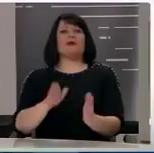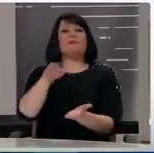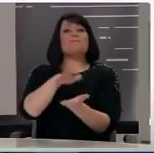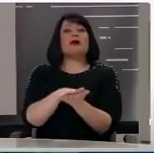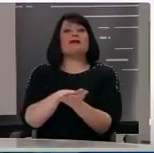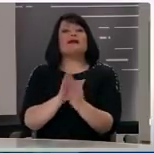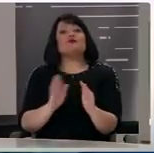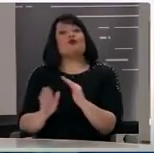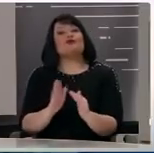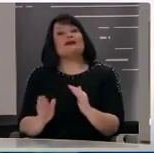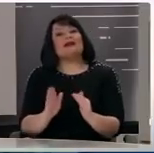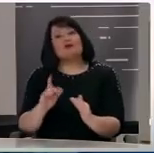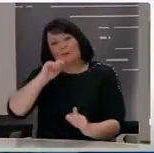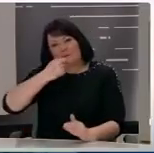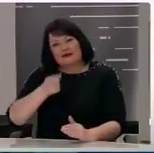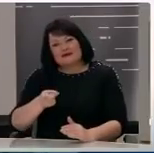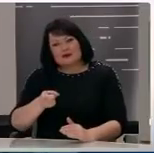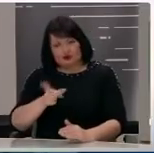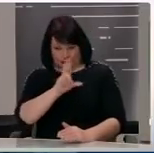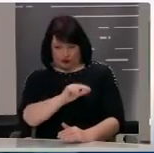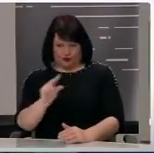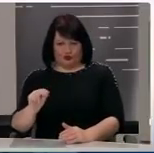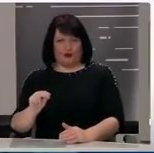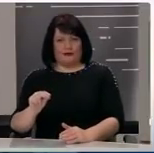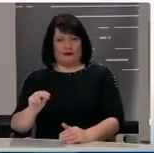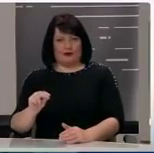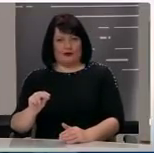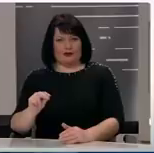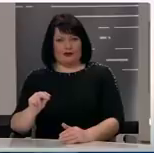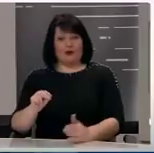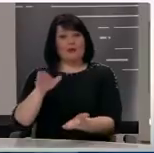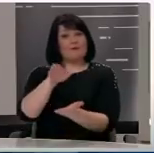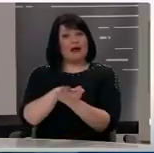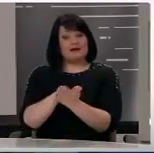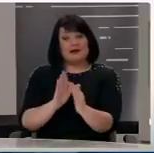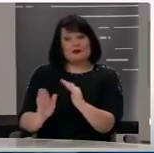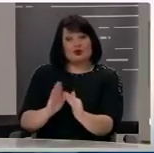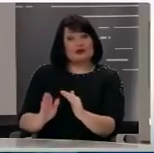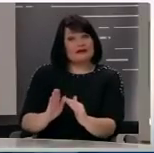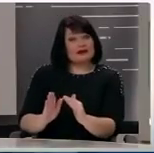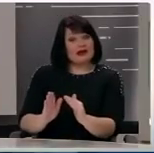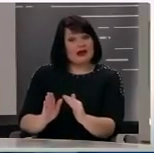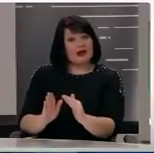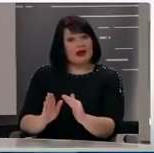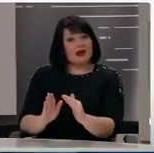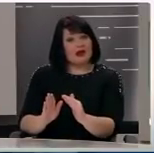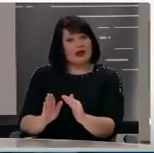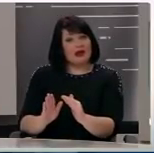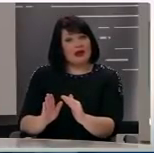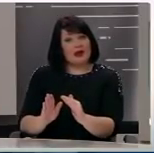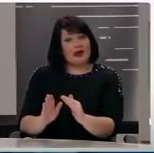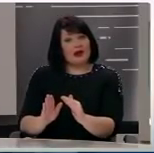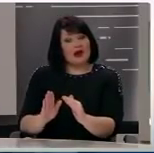προστατευόμενους μάρτυρες. Είναι το ίδιο ένας προστατευόμενος μάρτυρας με